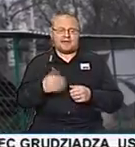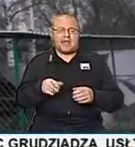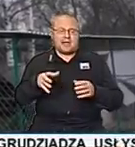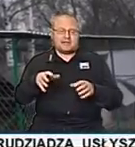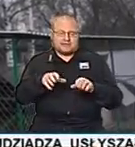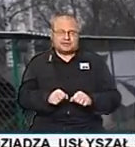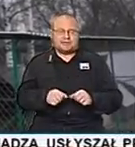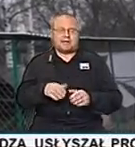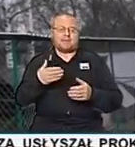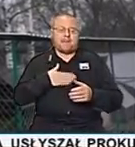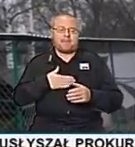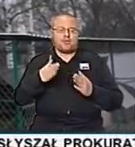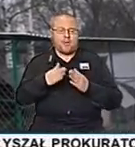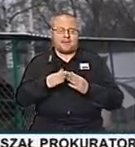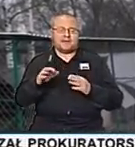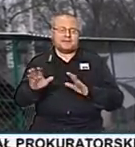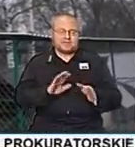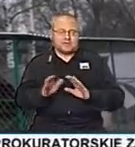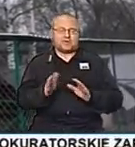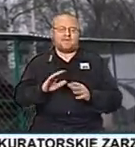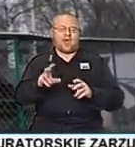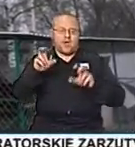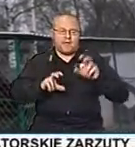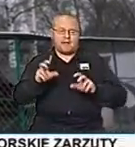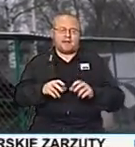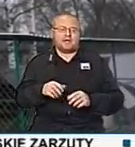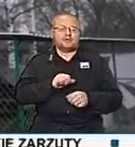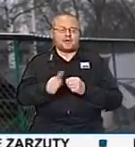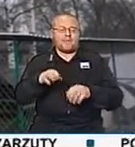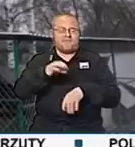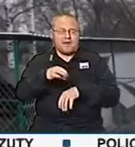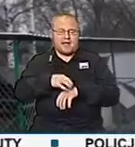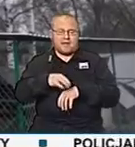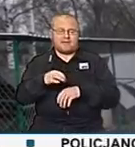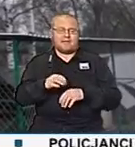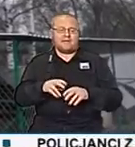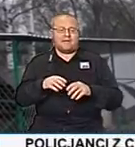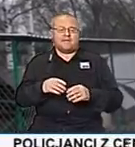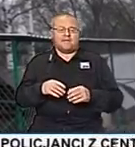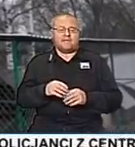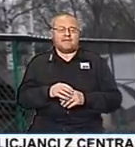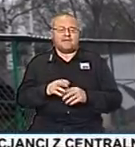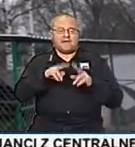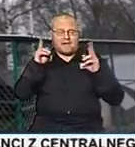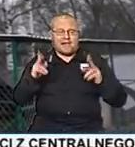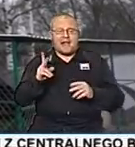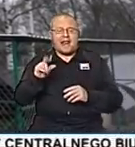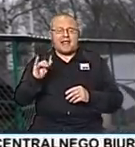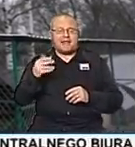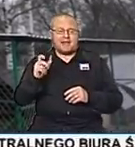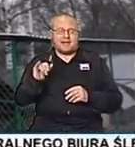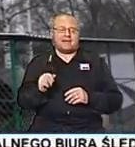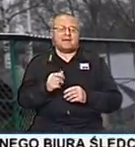umieszczać. Mamy dla nich domy tymczasowe, hotele. Przebywają w klinikach, obecnie w Łodzi w kilku klinikach jest kilka psów z